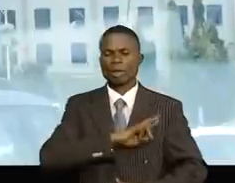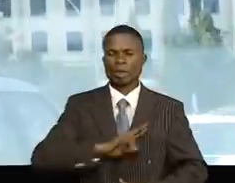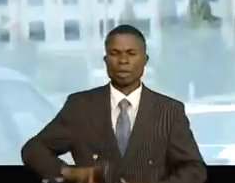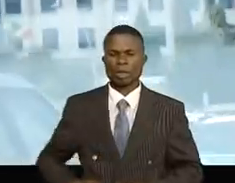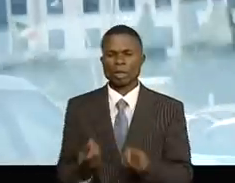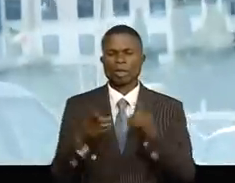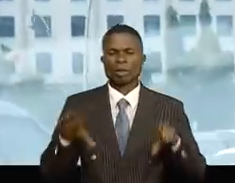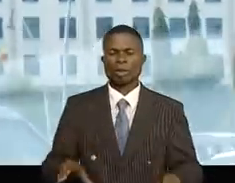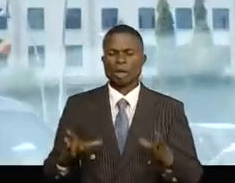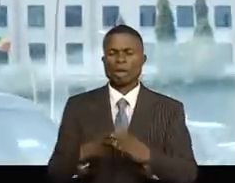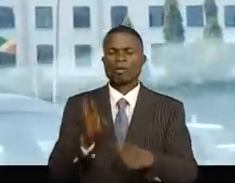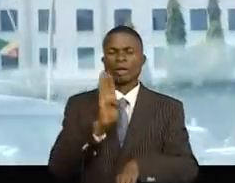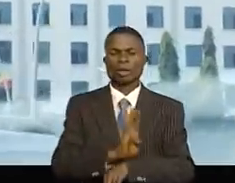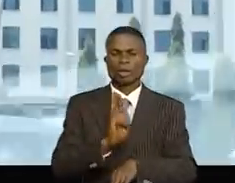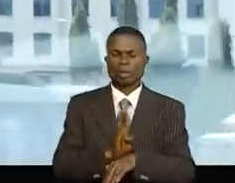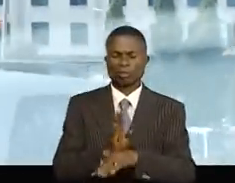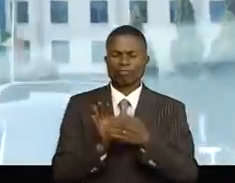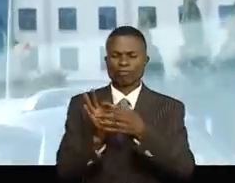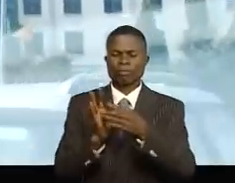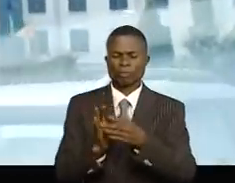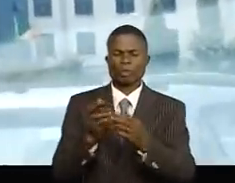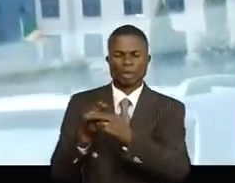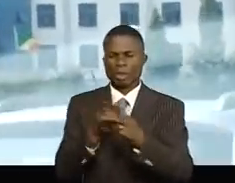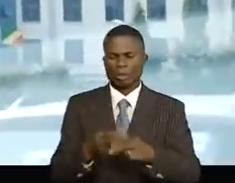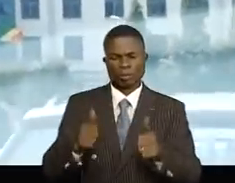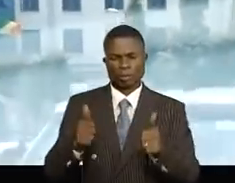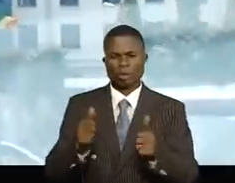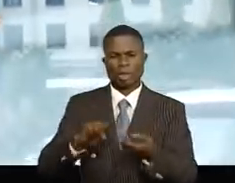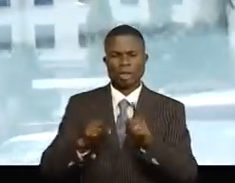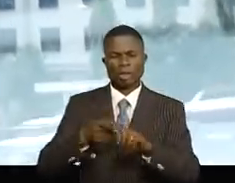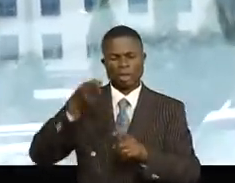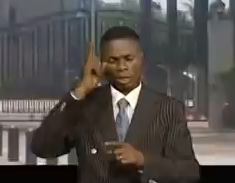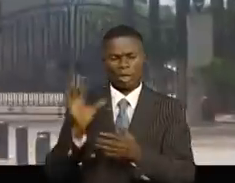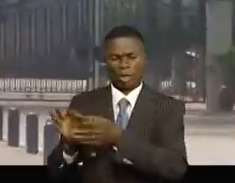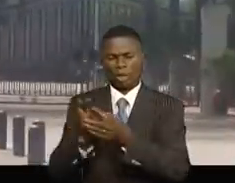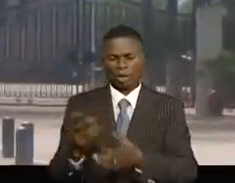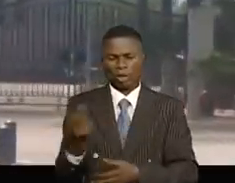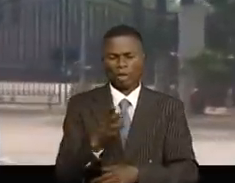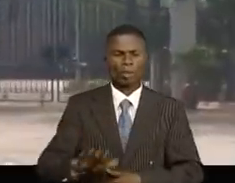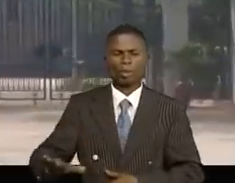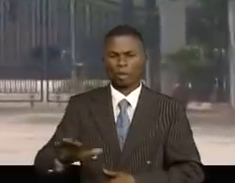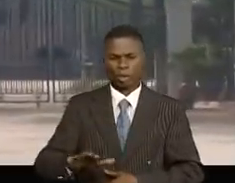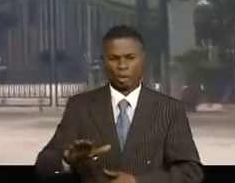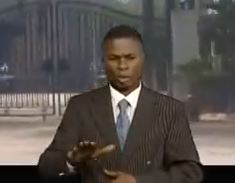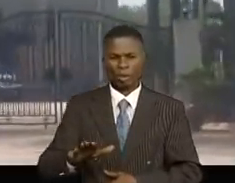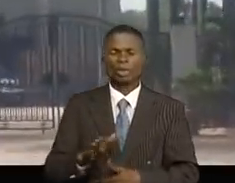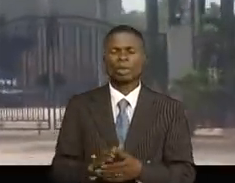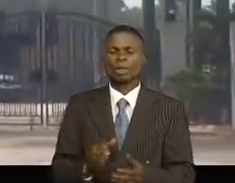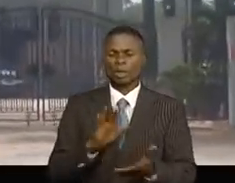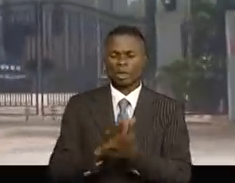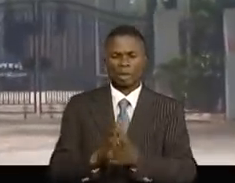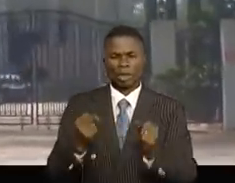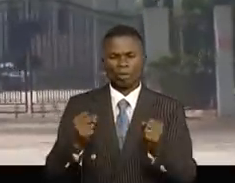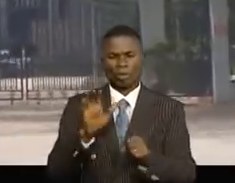République du Congo entretiennent d'excellentes relations séculaires, d'amitié et de coopérations bilatérales, qui se rédynamisent